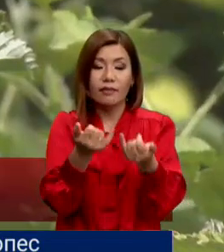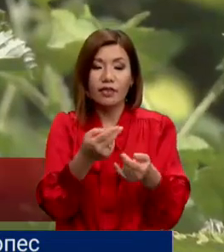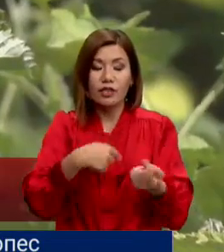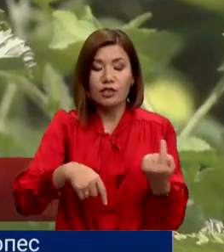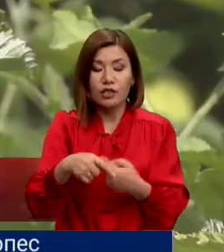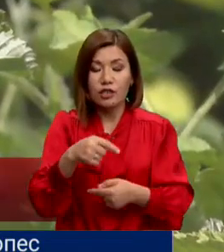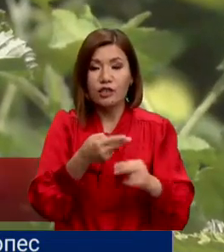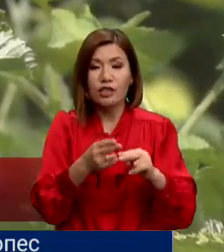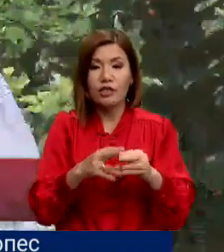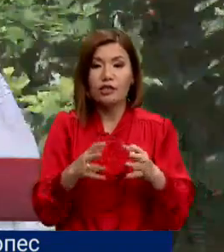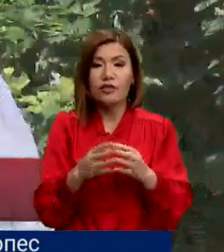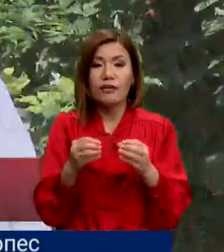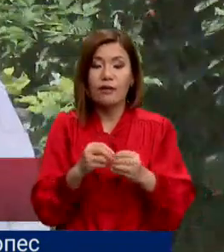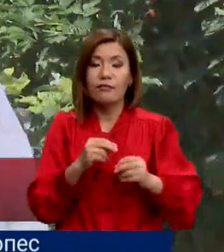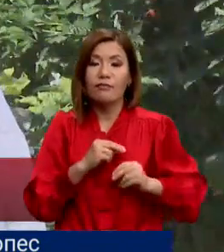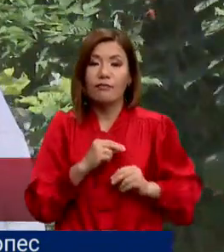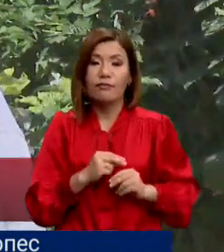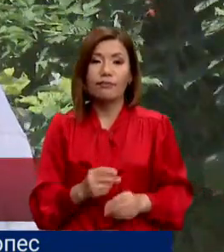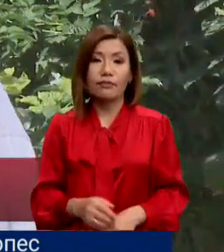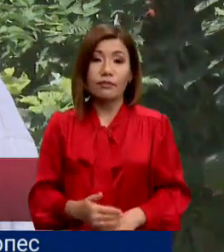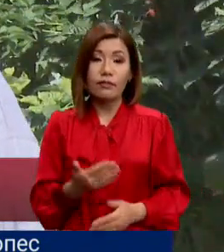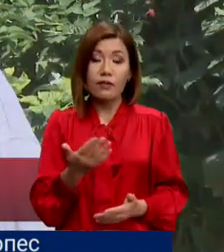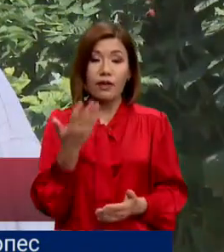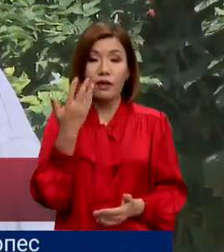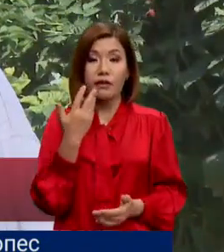для многих стал семейным.